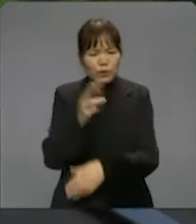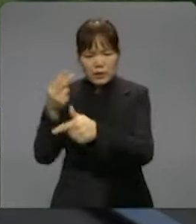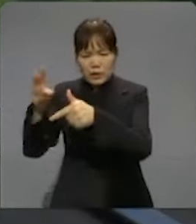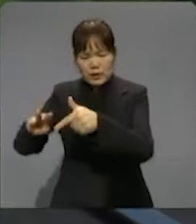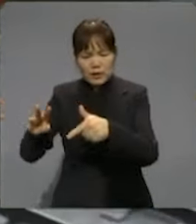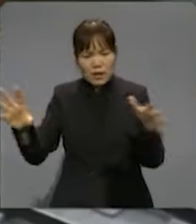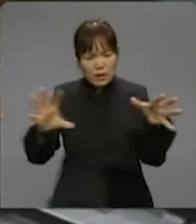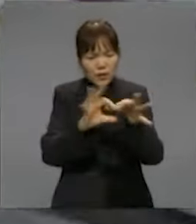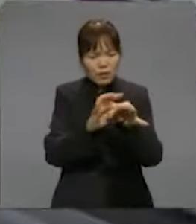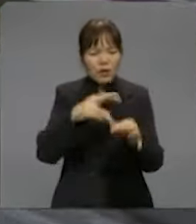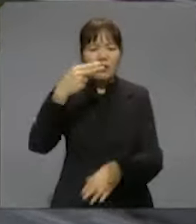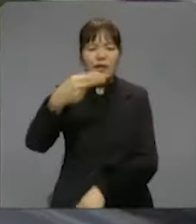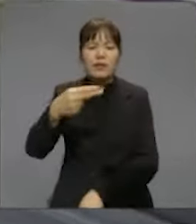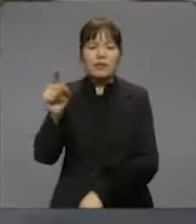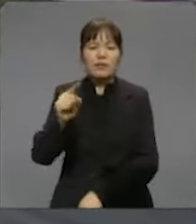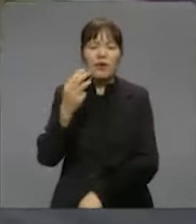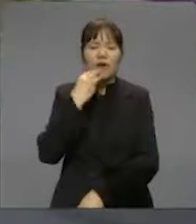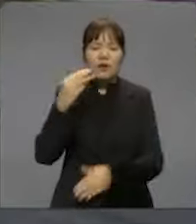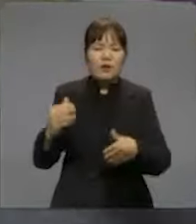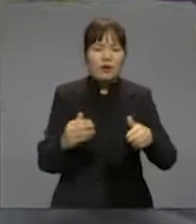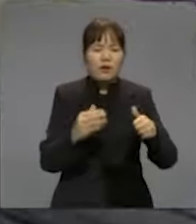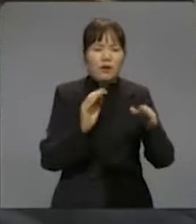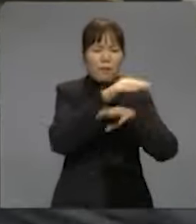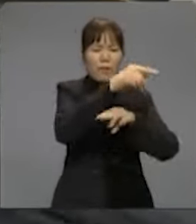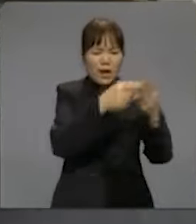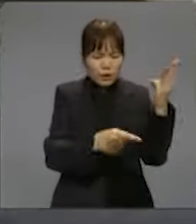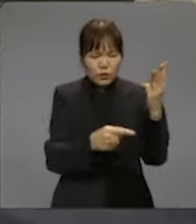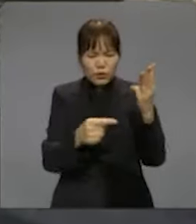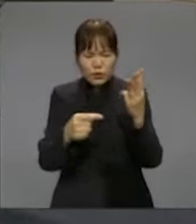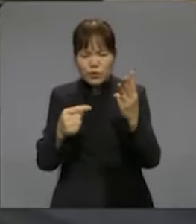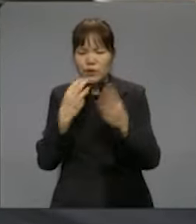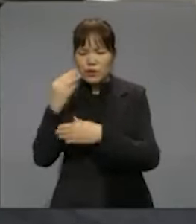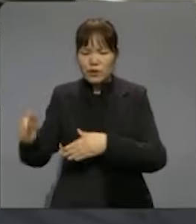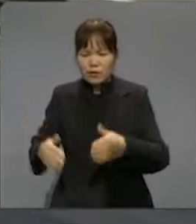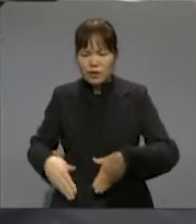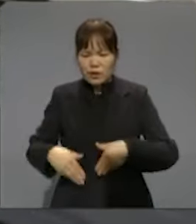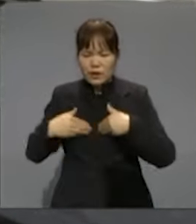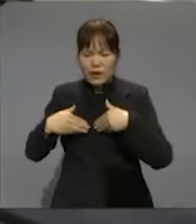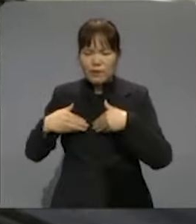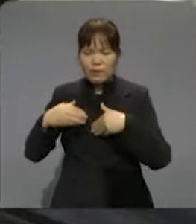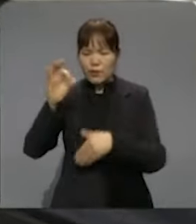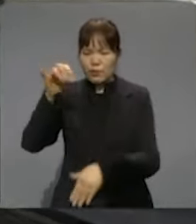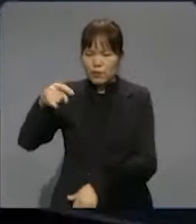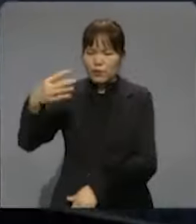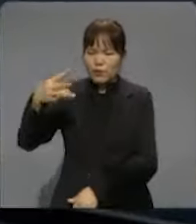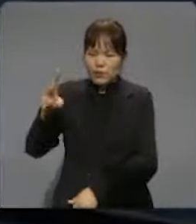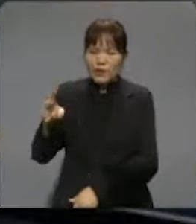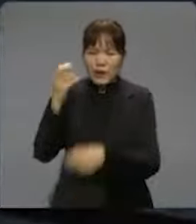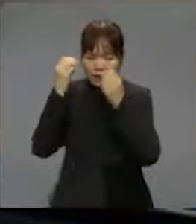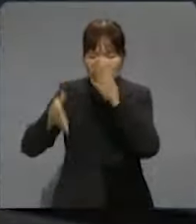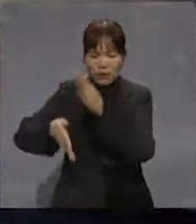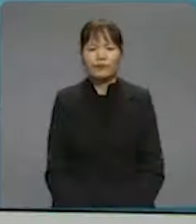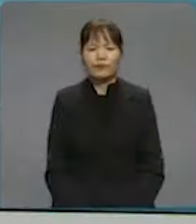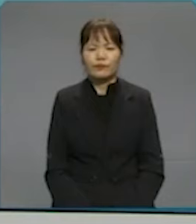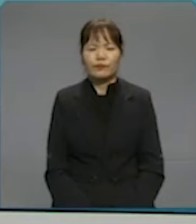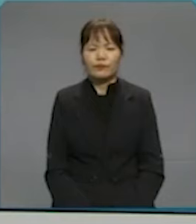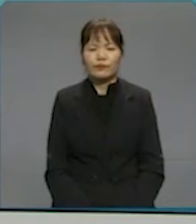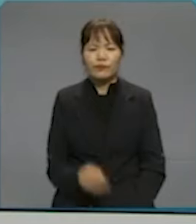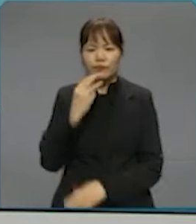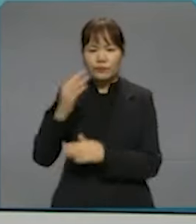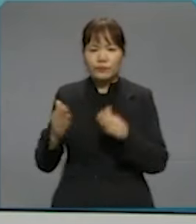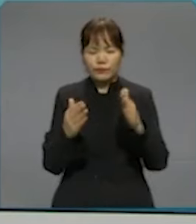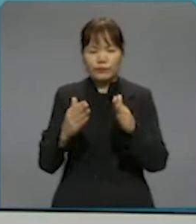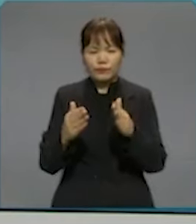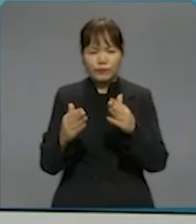연결하고 H 노선은 경기 서북부 파주에서 경기 남동부 위례 신도시를 연결하는 노선입니다.